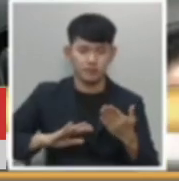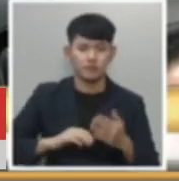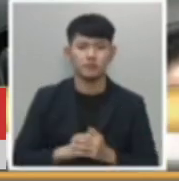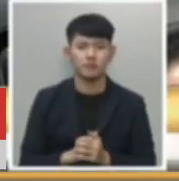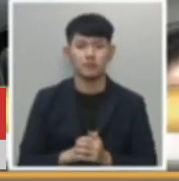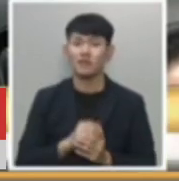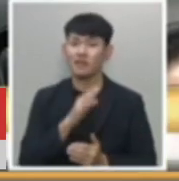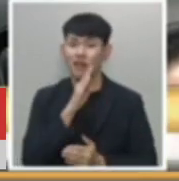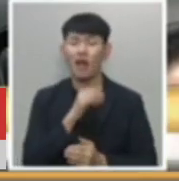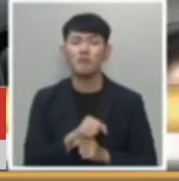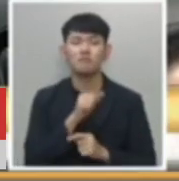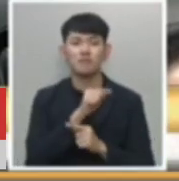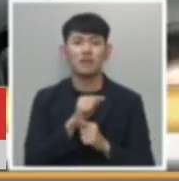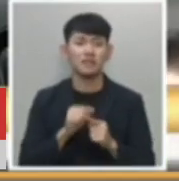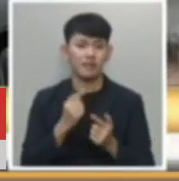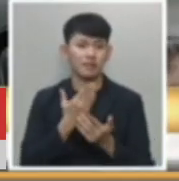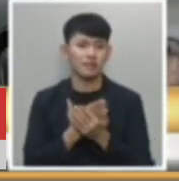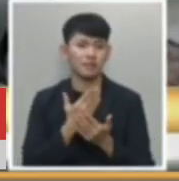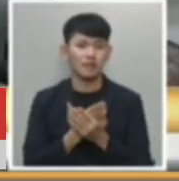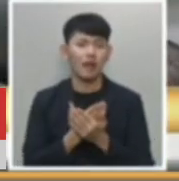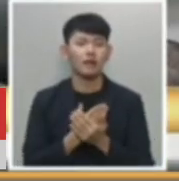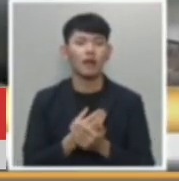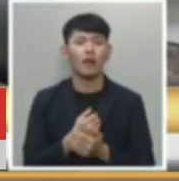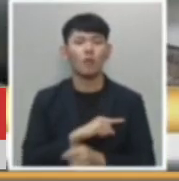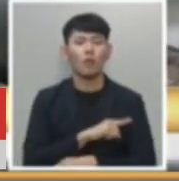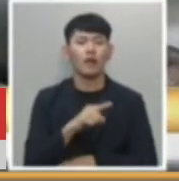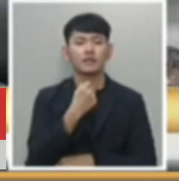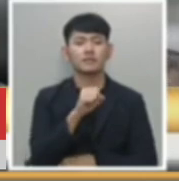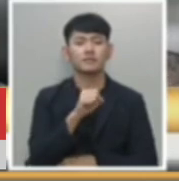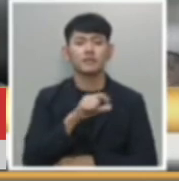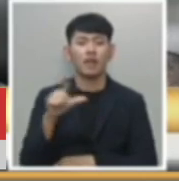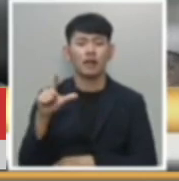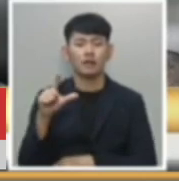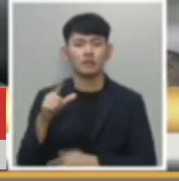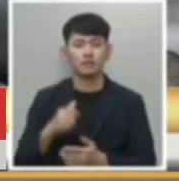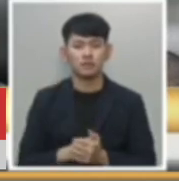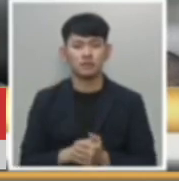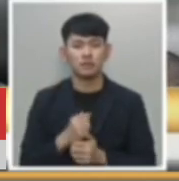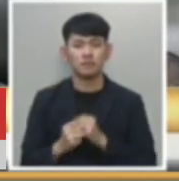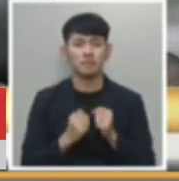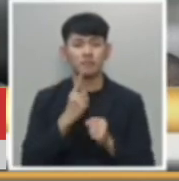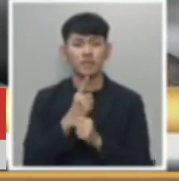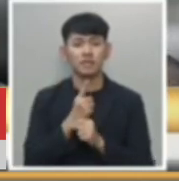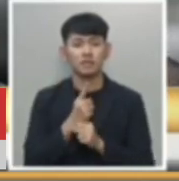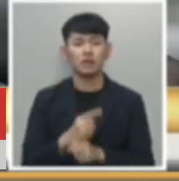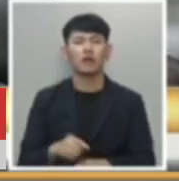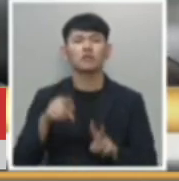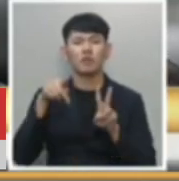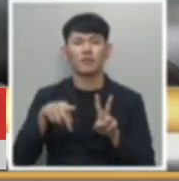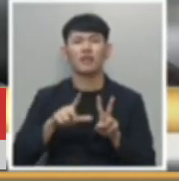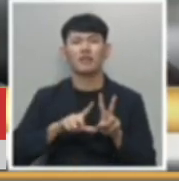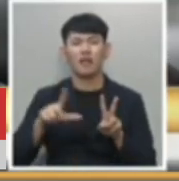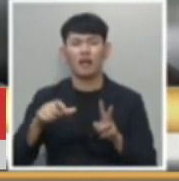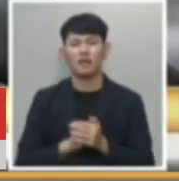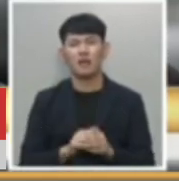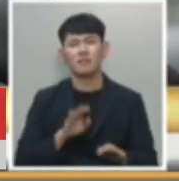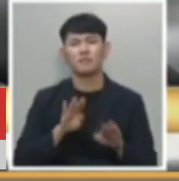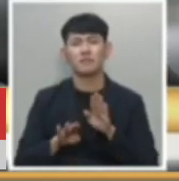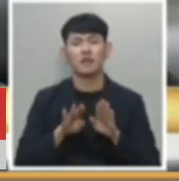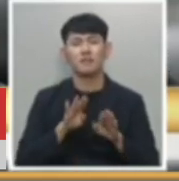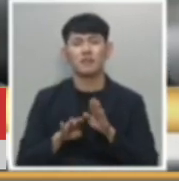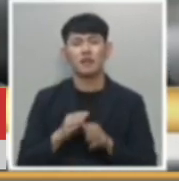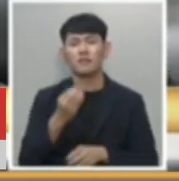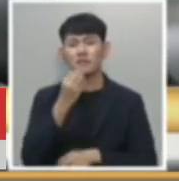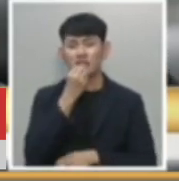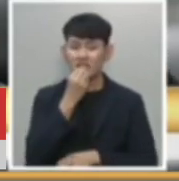ถ้าคิดเป็นเงินนะครับก็ถูกวันละ10ล้านเองทั้งปีก็ 2,000 ล้านไม่มากหรอกครับเทียบกับชิมช็อป